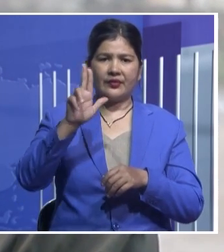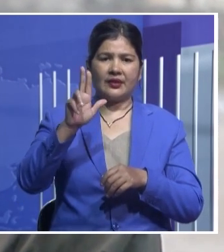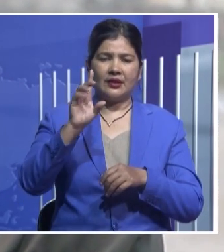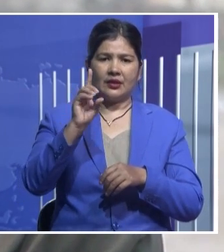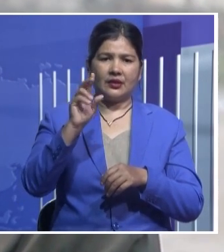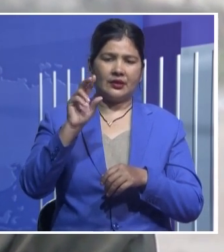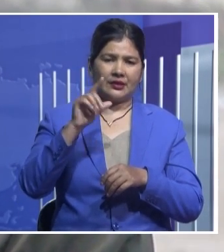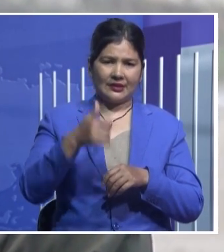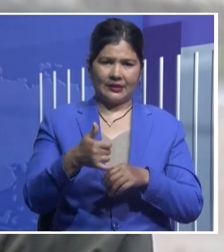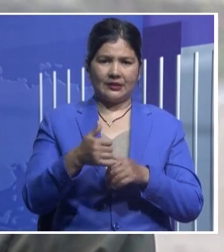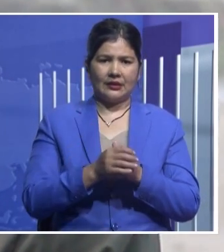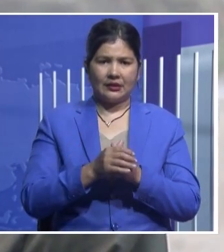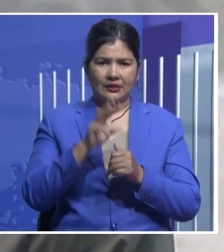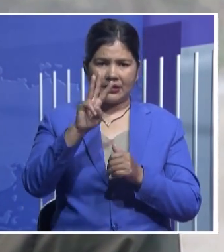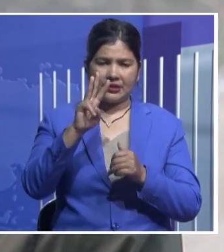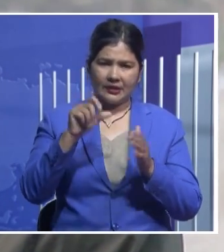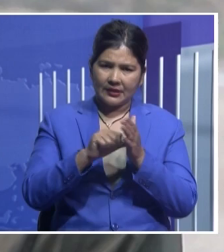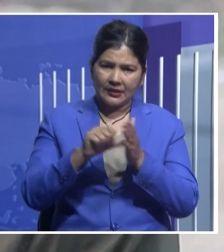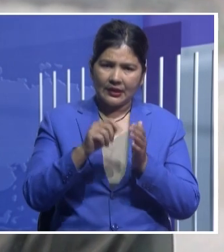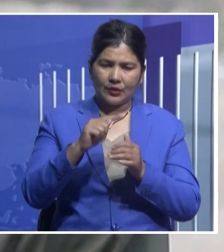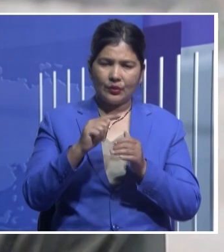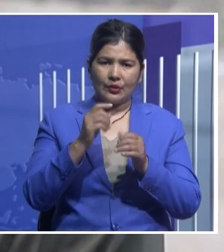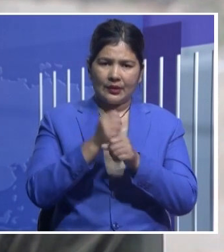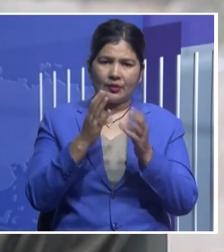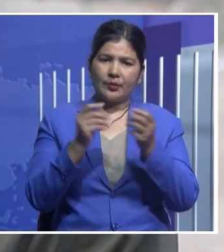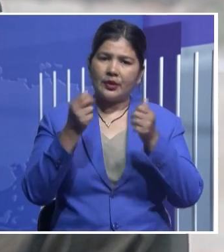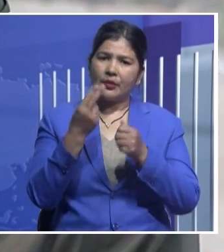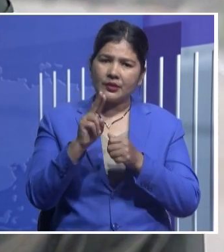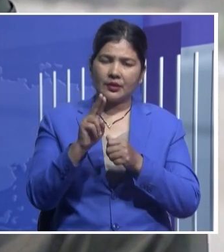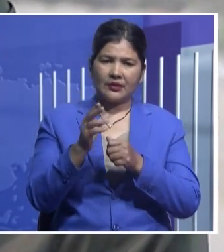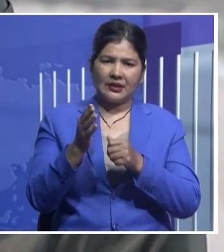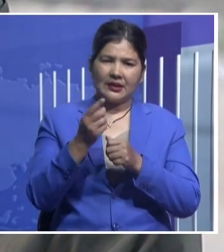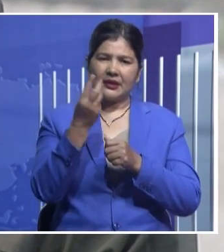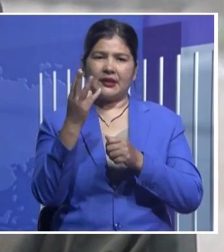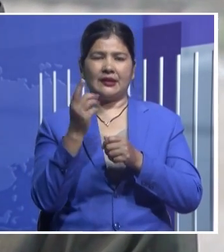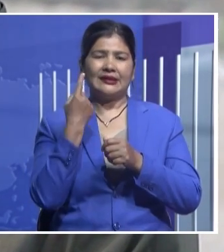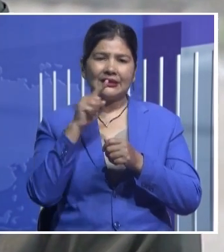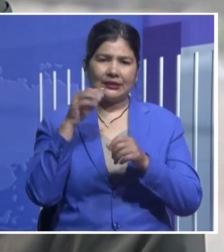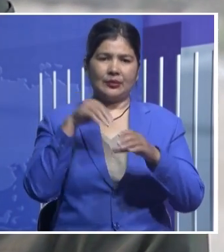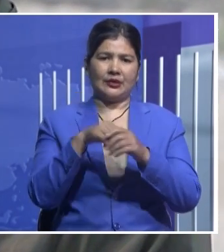लठासटा वाकवे, तिनै जिल्लाको वाकवे कम्प्लिट भइसकेको हुनाले अबको केही दिनभित्र लगभग